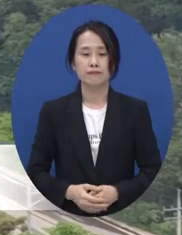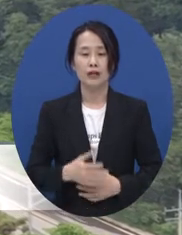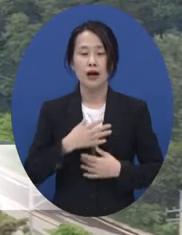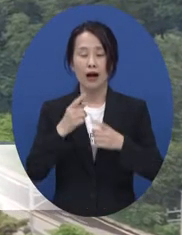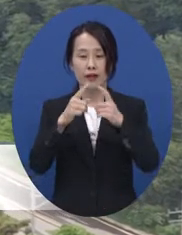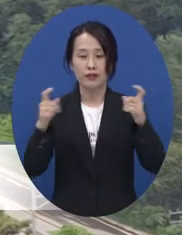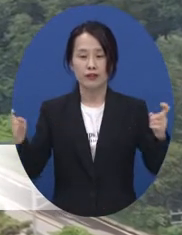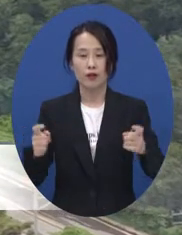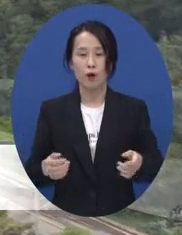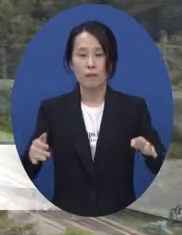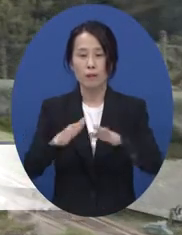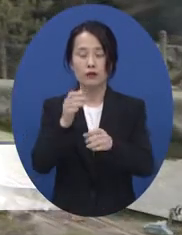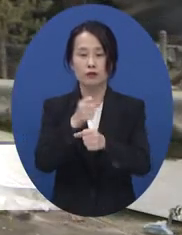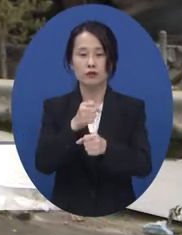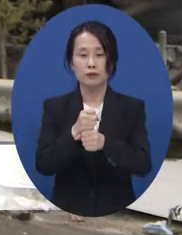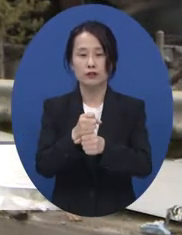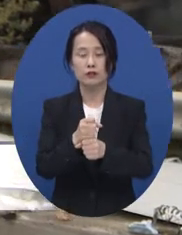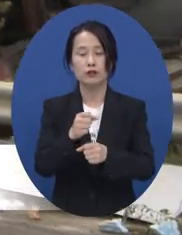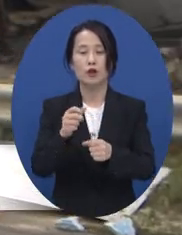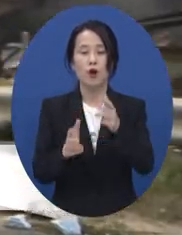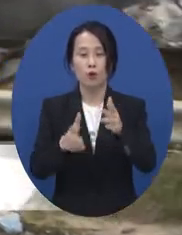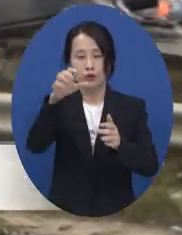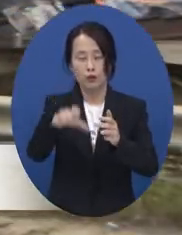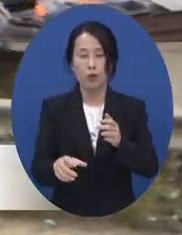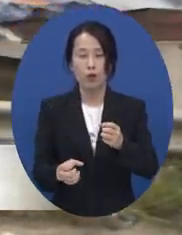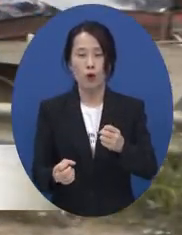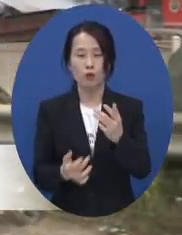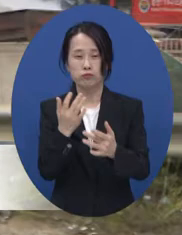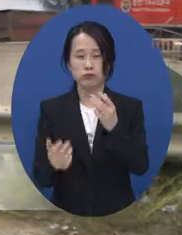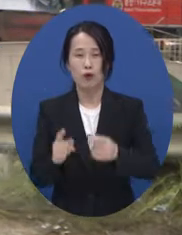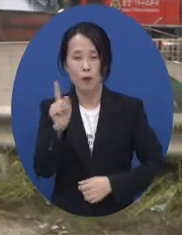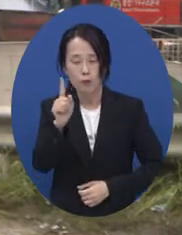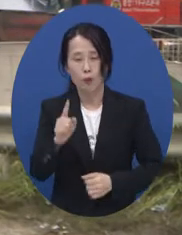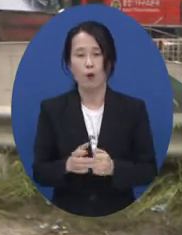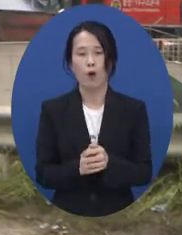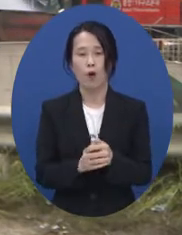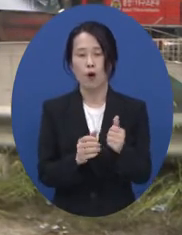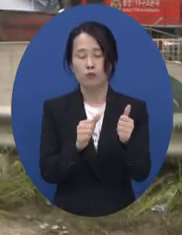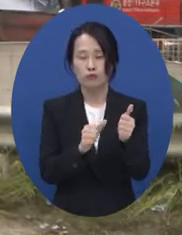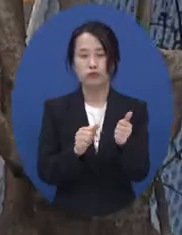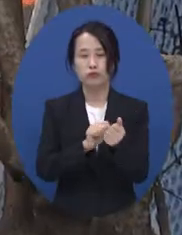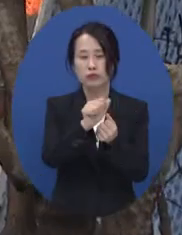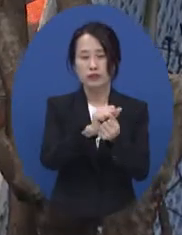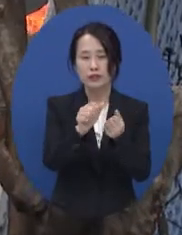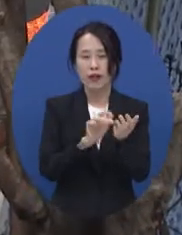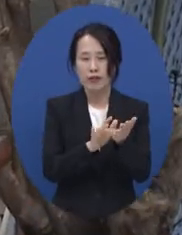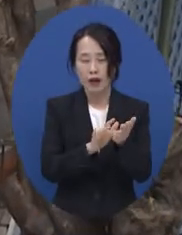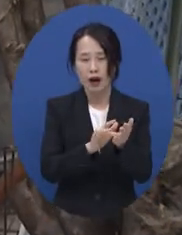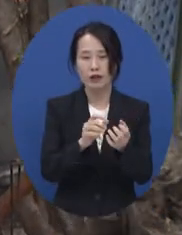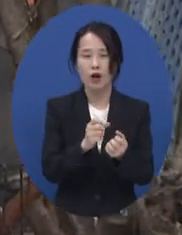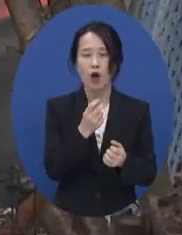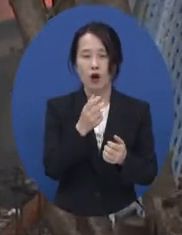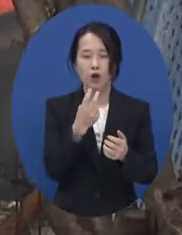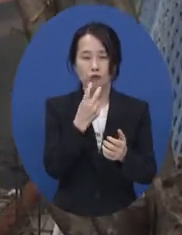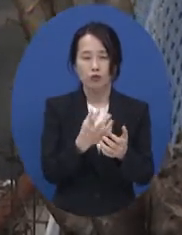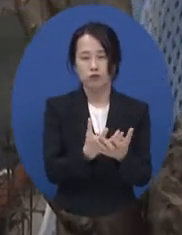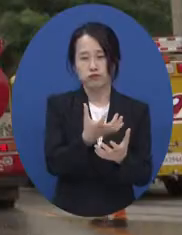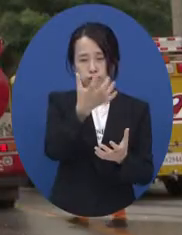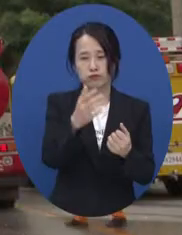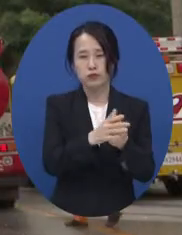안성 박스 공장 화재는 지하 1층에 보관하고 있던 반도체 세정제가 유증기에 쌓여 폭발과 함께 불을 일으킨 것으로